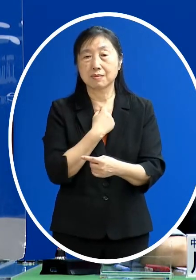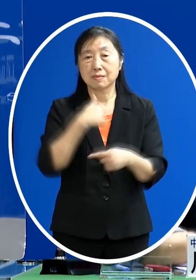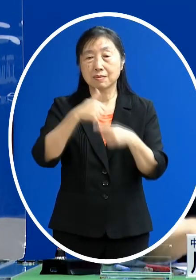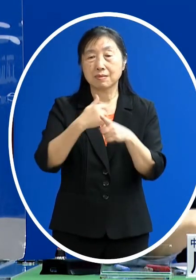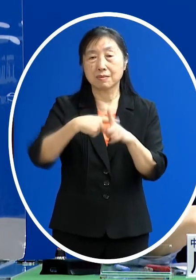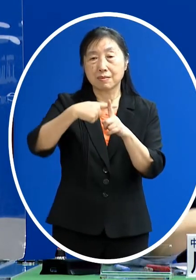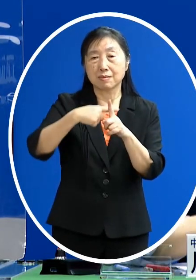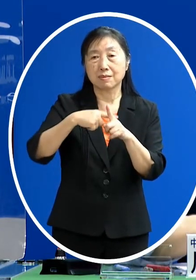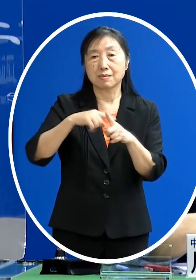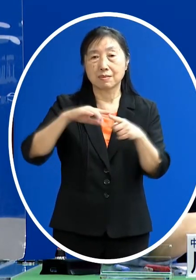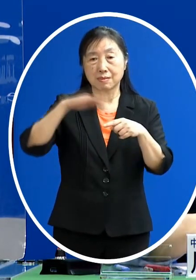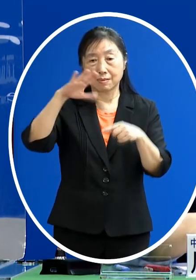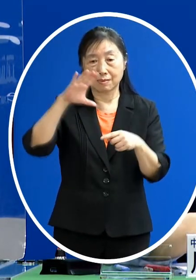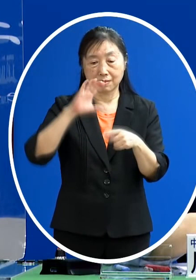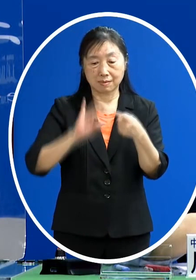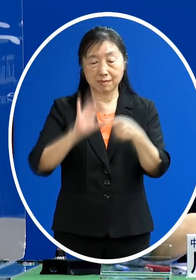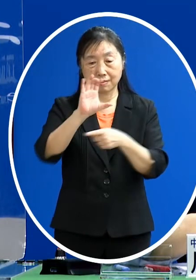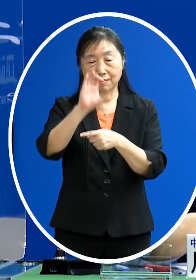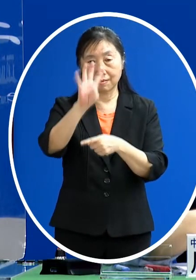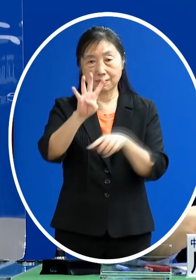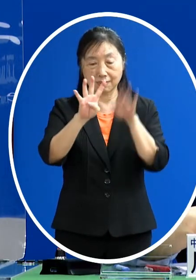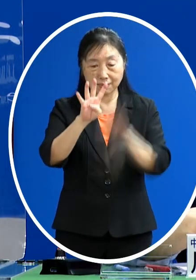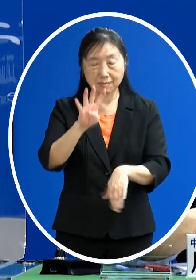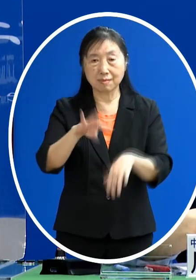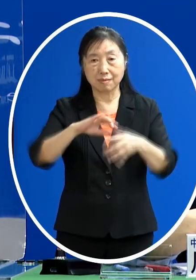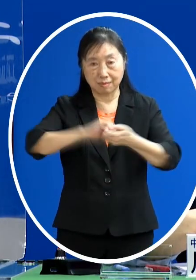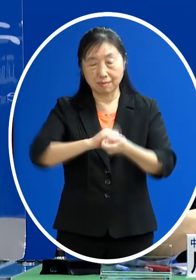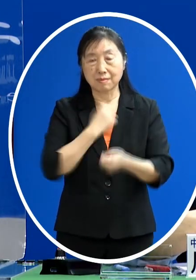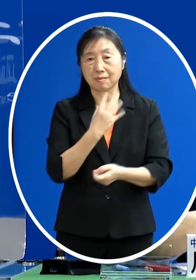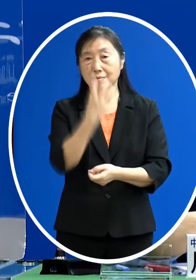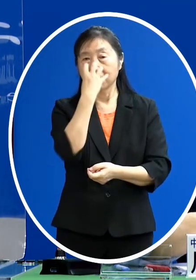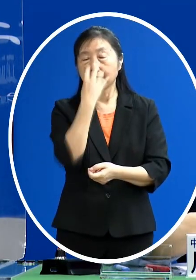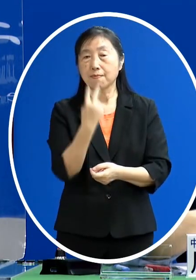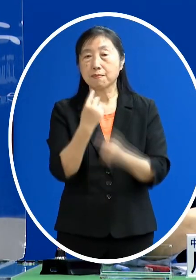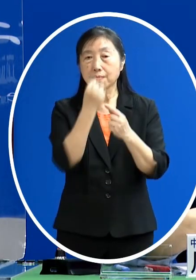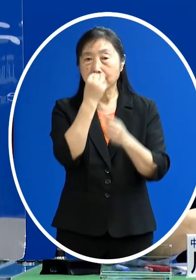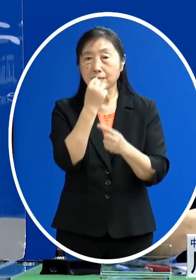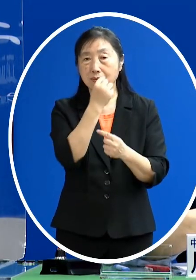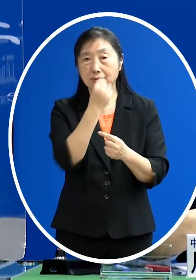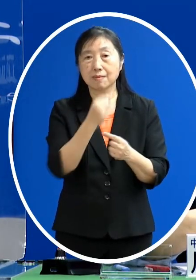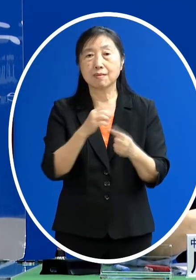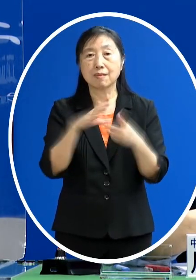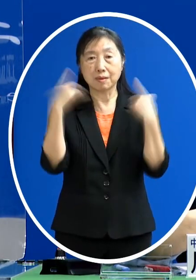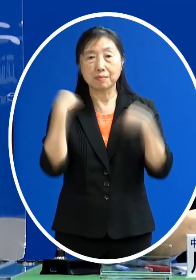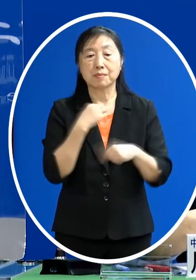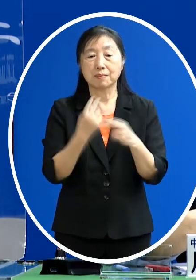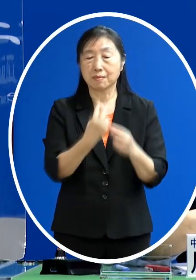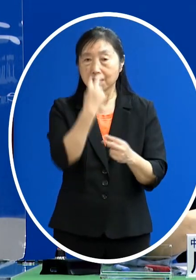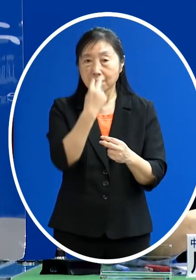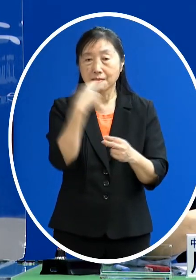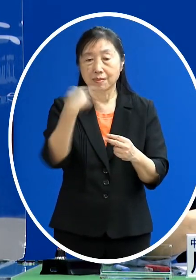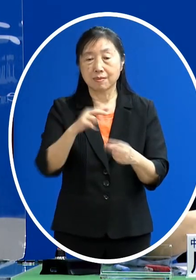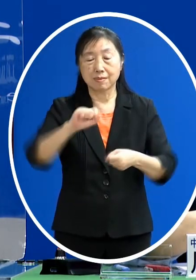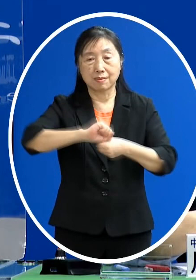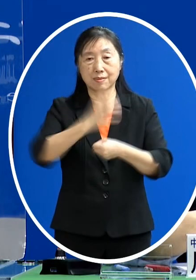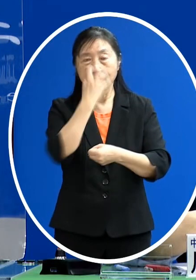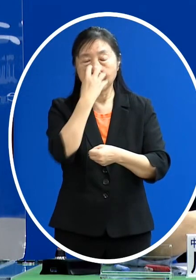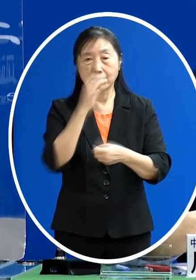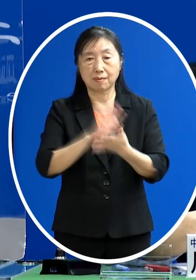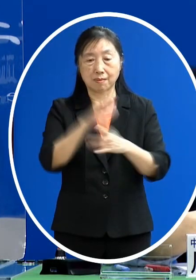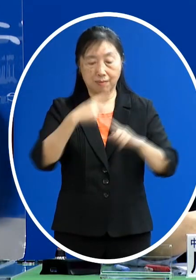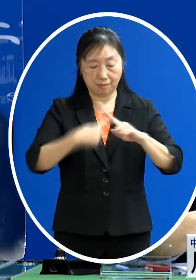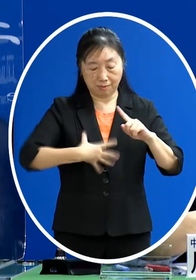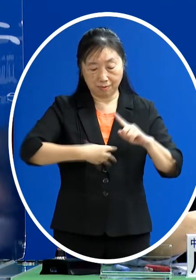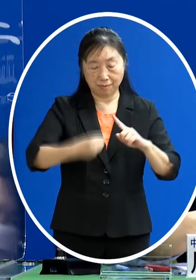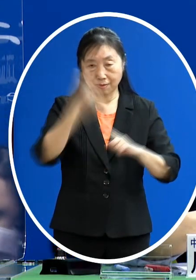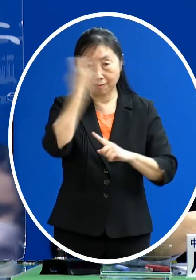于94%，也需要使用这个氧气鼻管，后来也升级到氧气面罩。那经过这个 X 光跟一些检